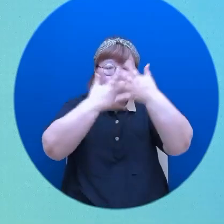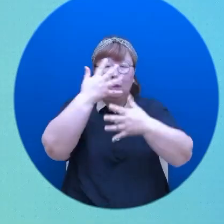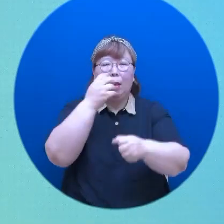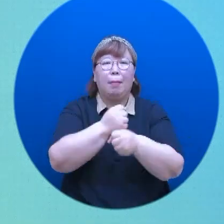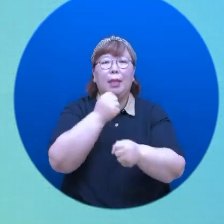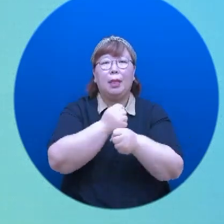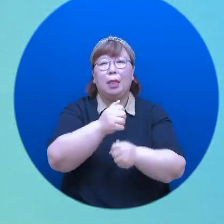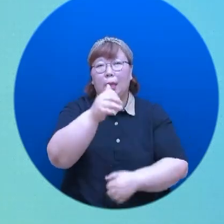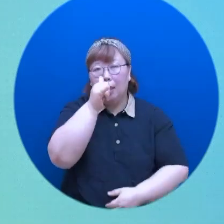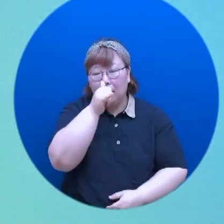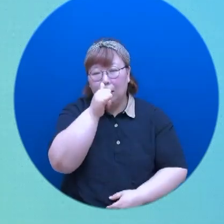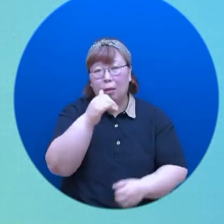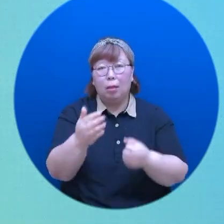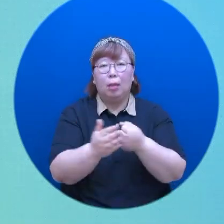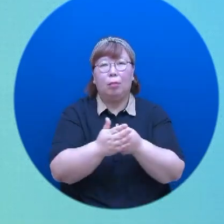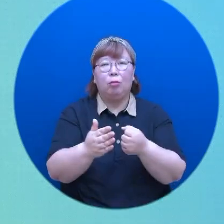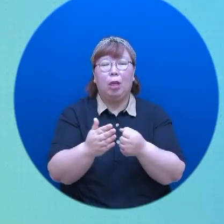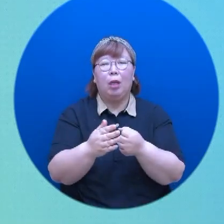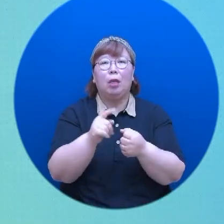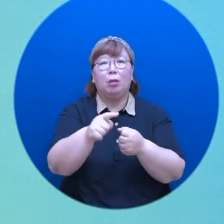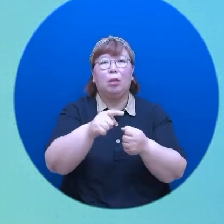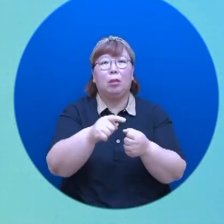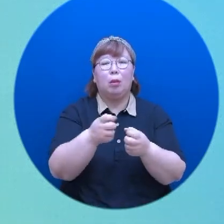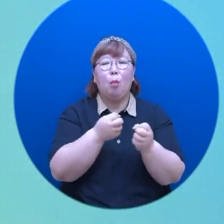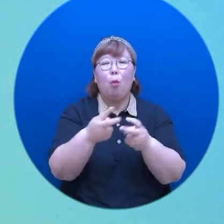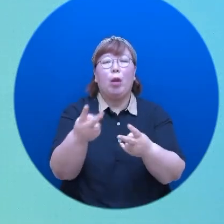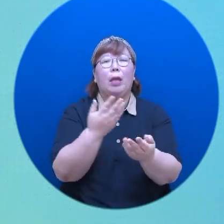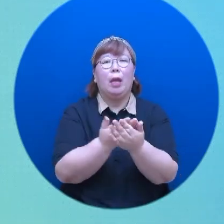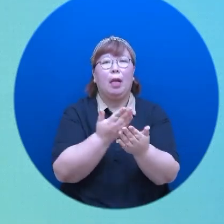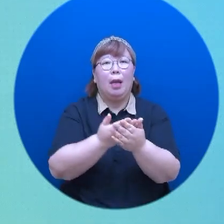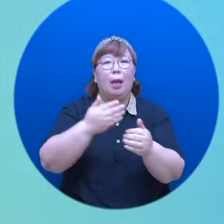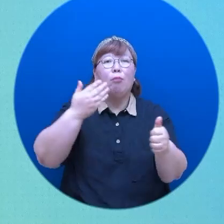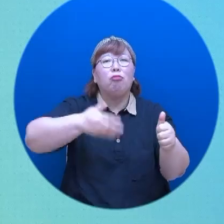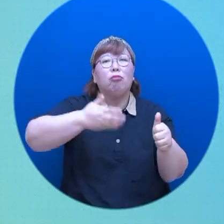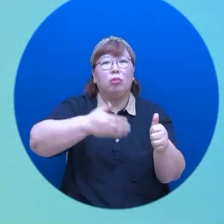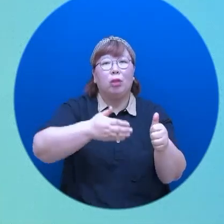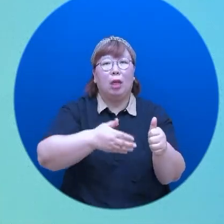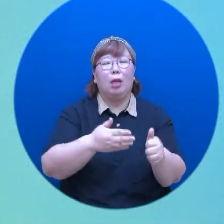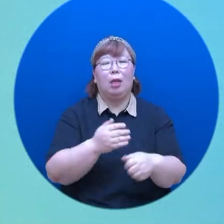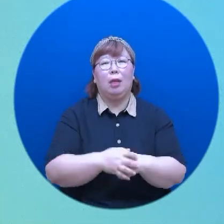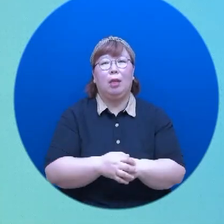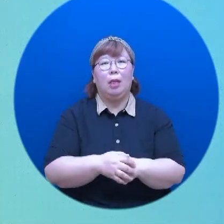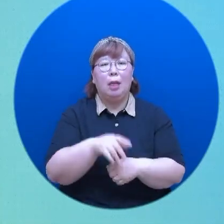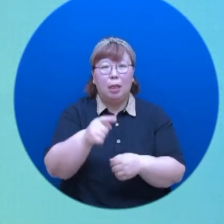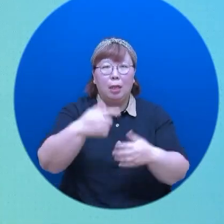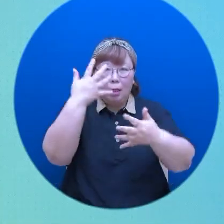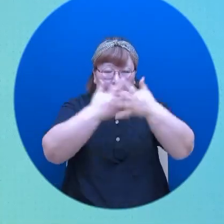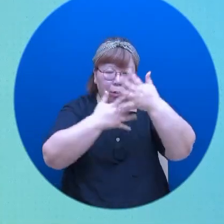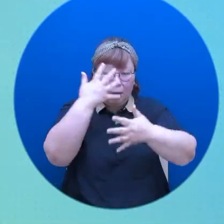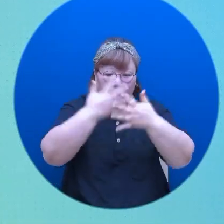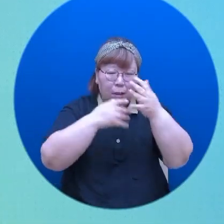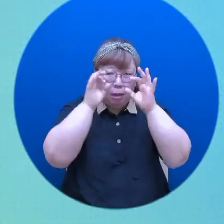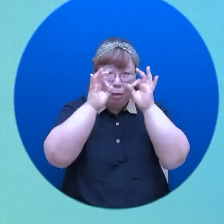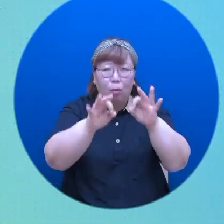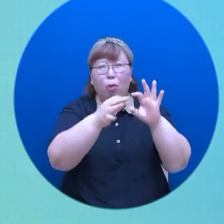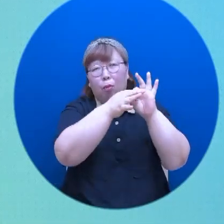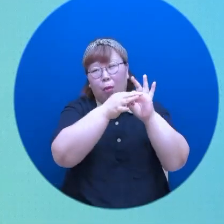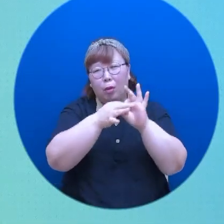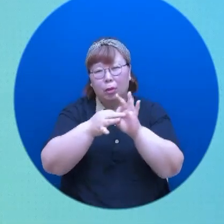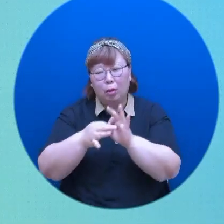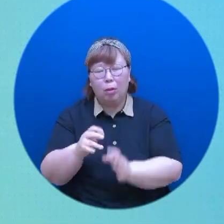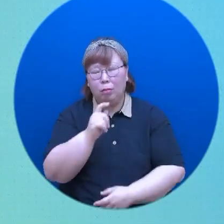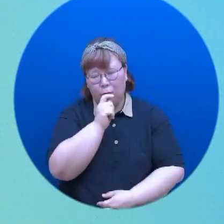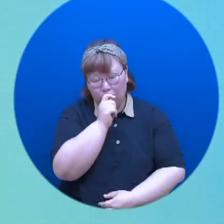영상을 다 보내달라고 했어요. 그 영상을 하나씩 보면서